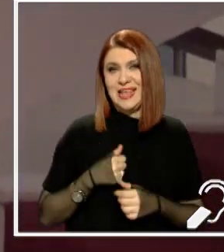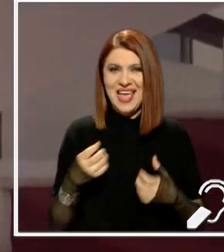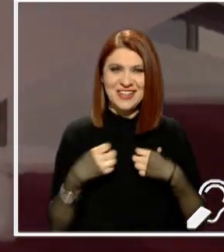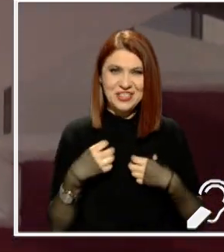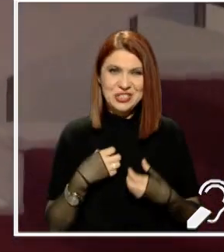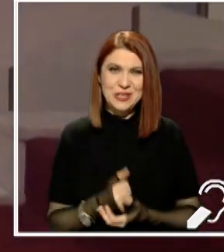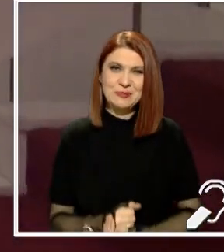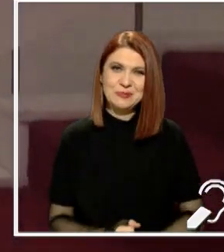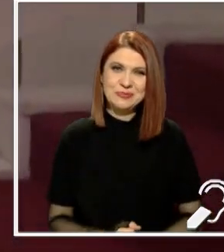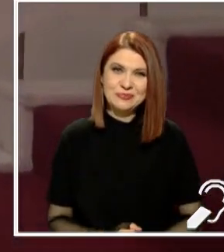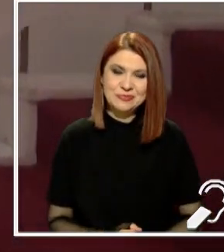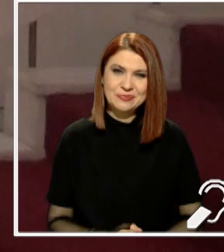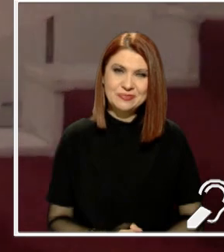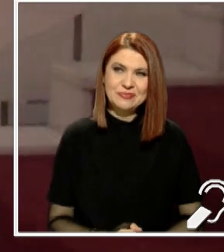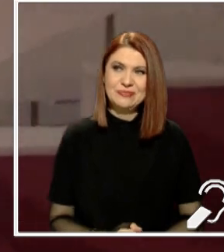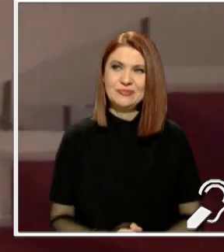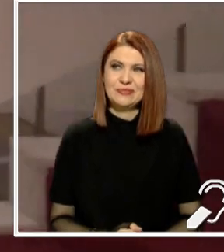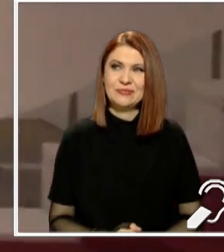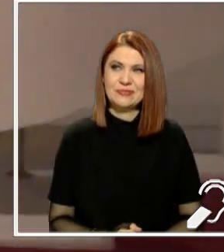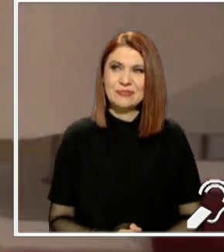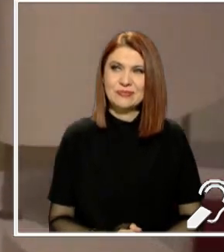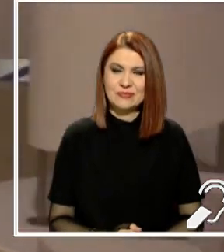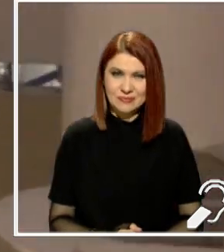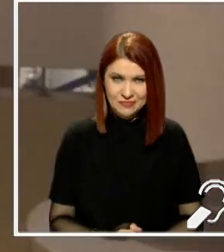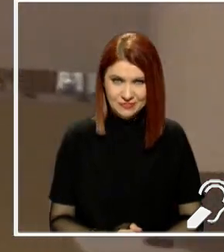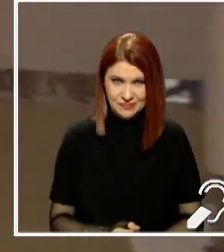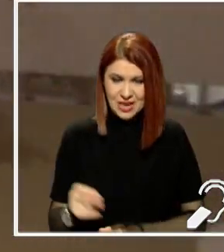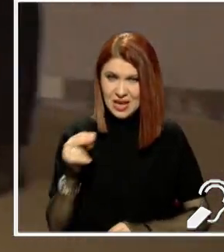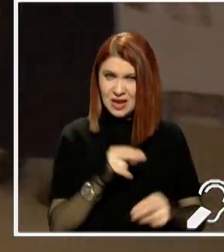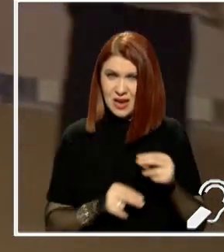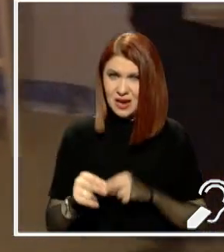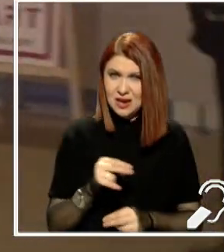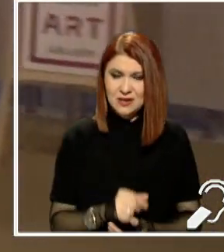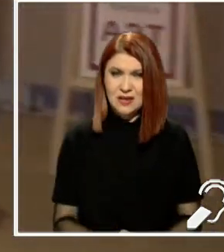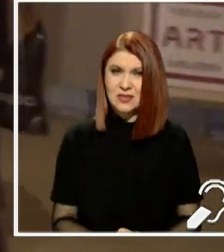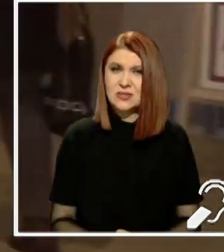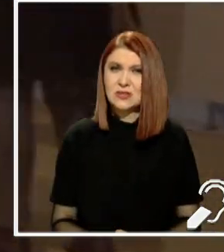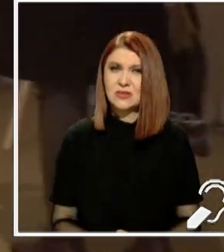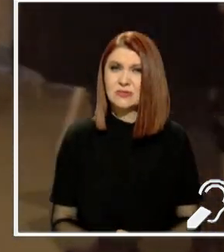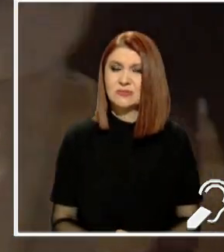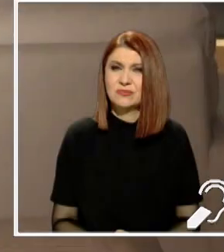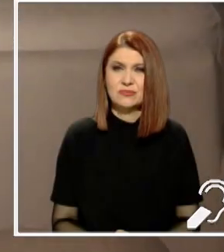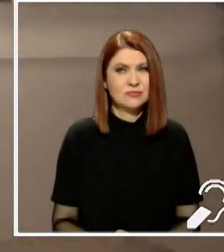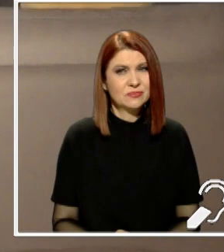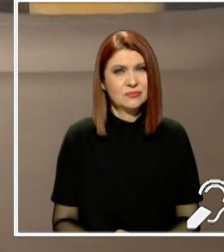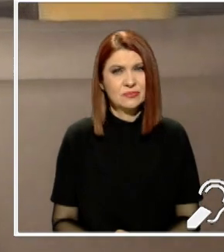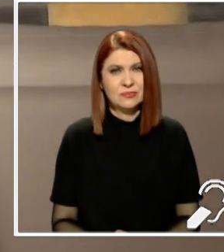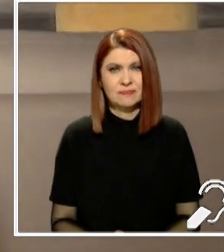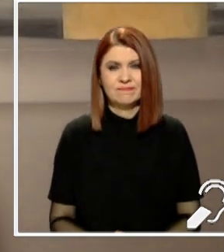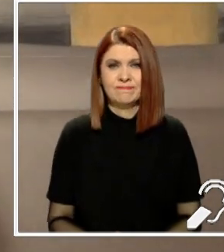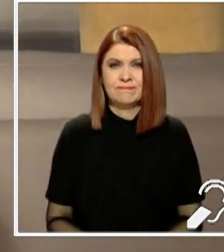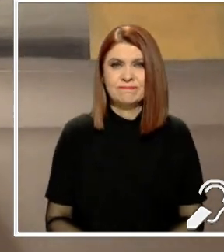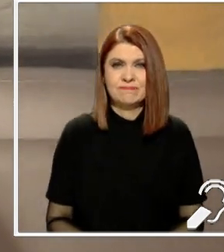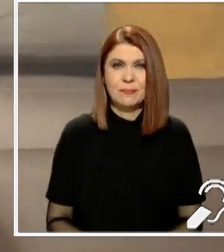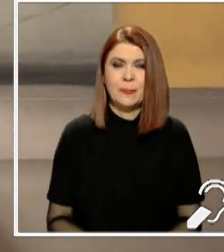artiști. Eu am lucrat cu Asociația Odisea acum 2 ani de zile, de atunci îi urmăresc.